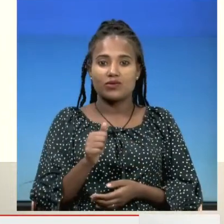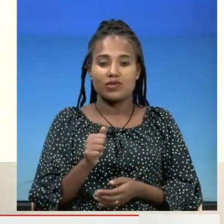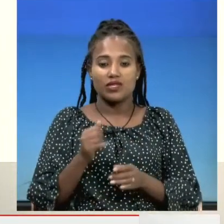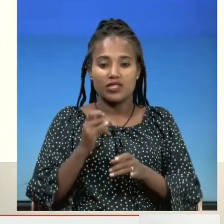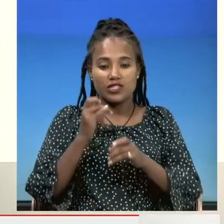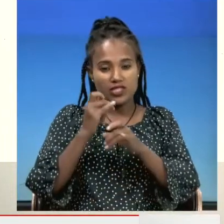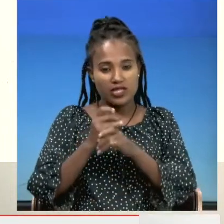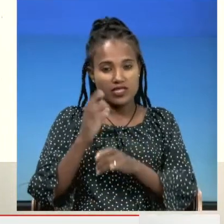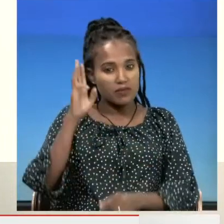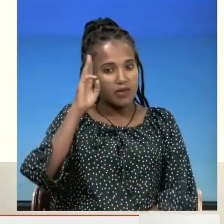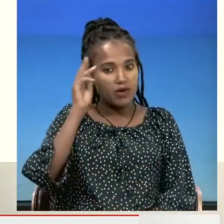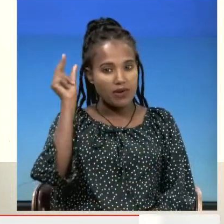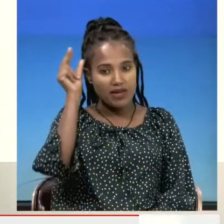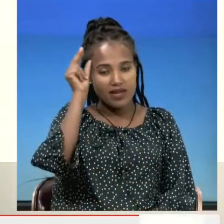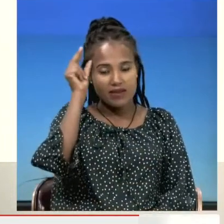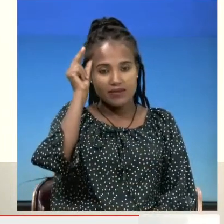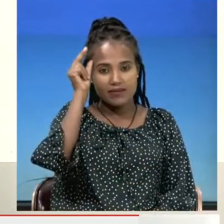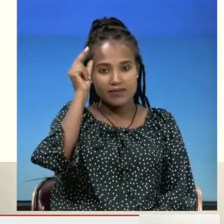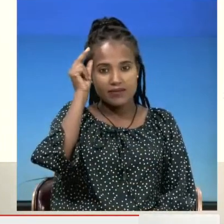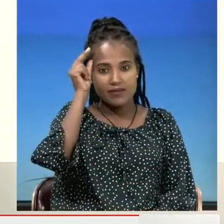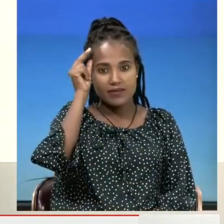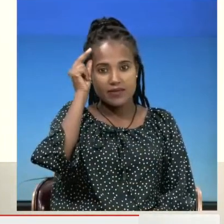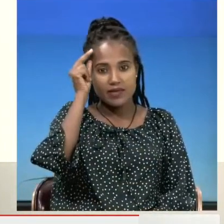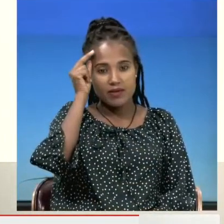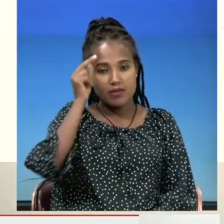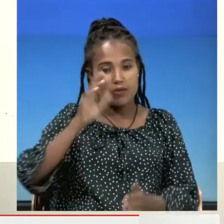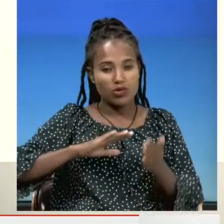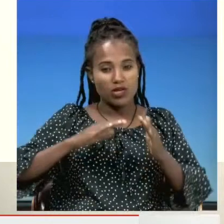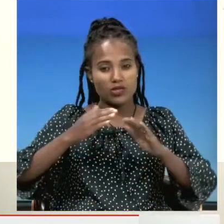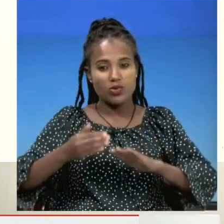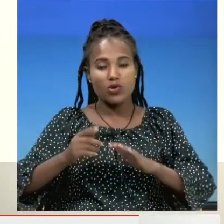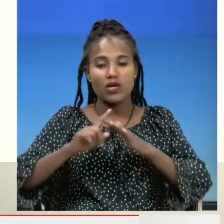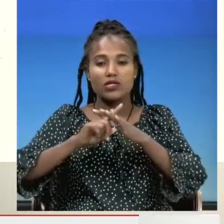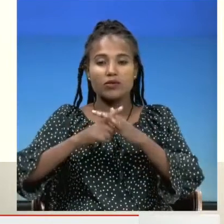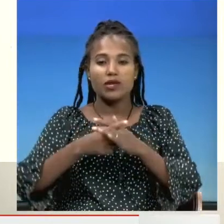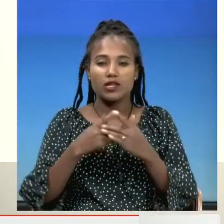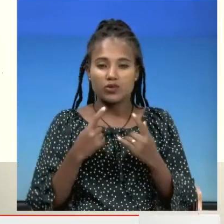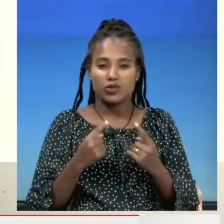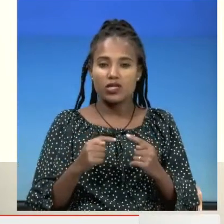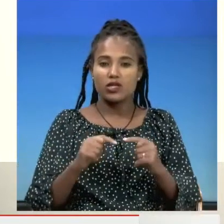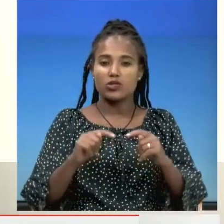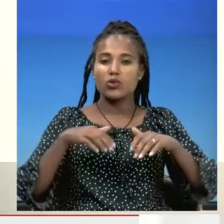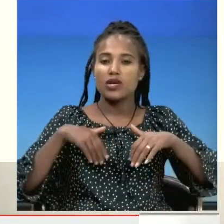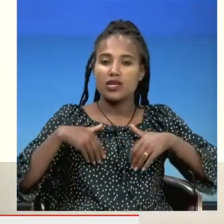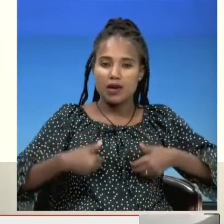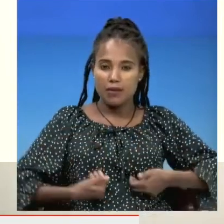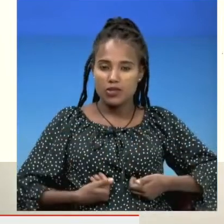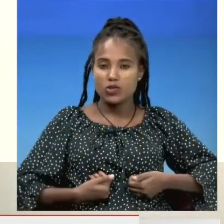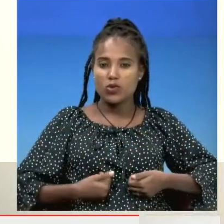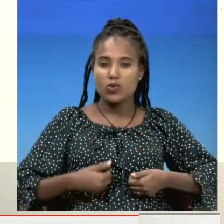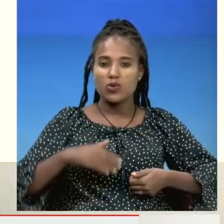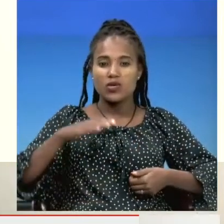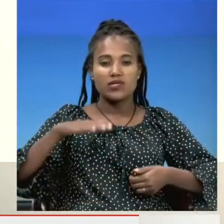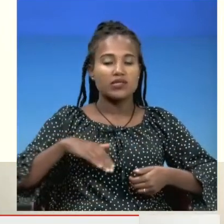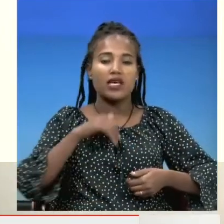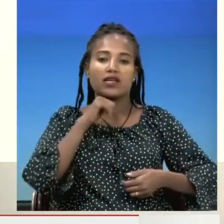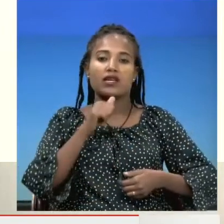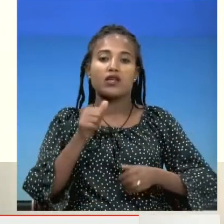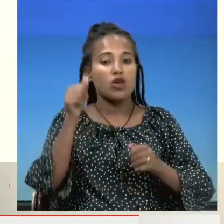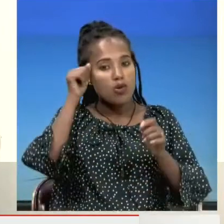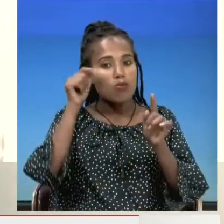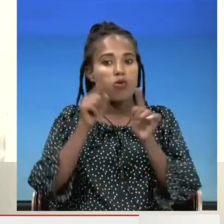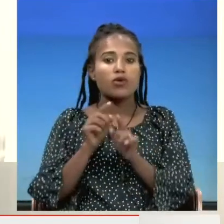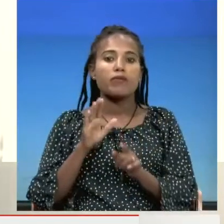ኢንጂነር ስመኘው በቀለን በልፈታቸው ጅማሯቸው ጥረታቸው ልፋታቸው መና ሳይቀር